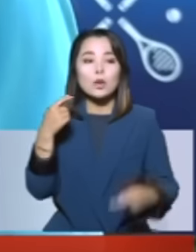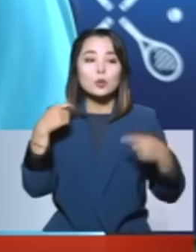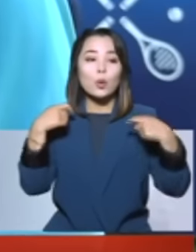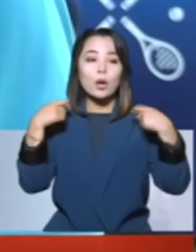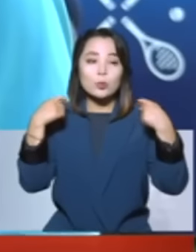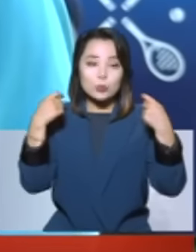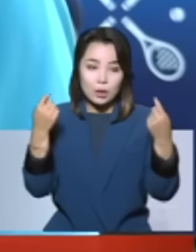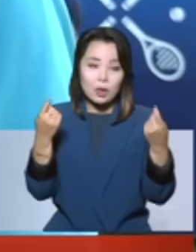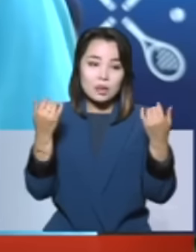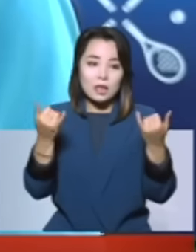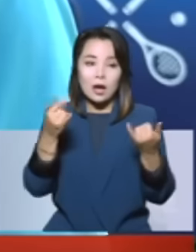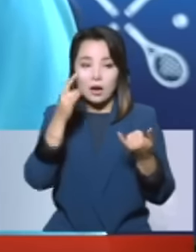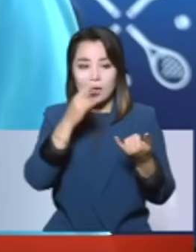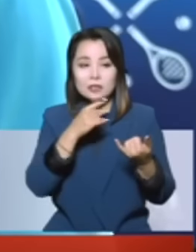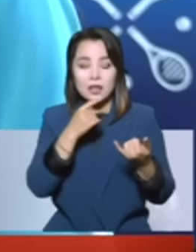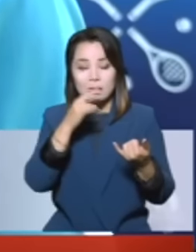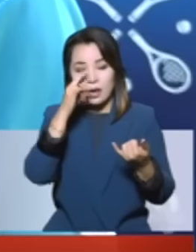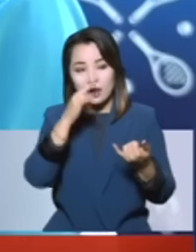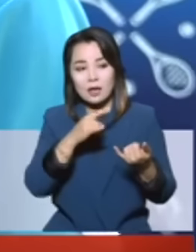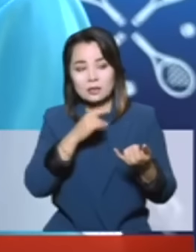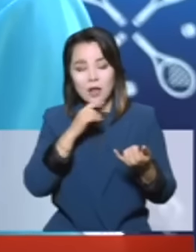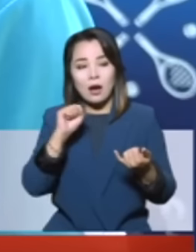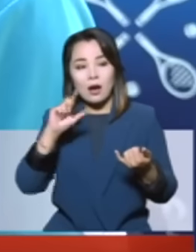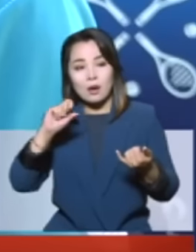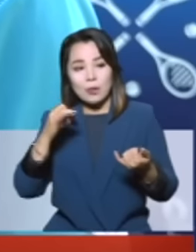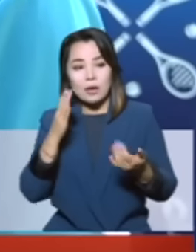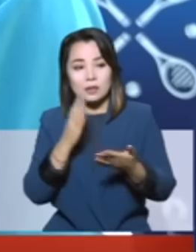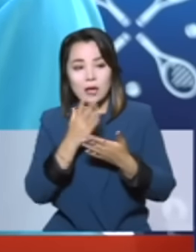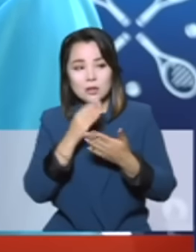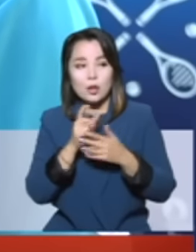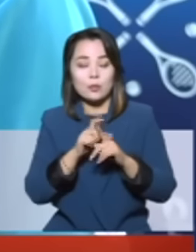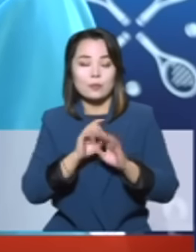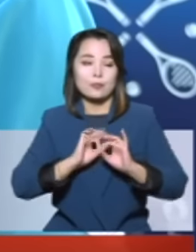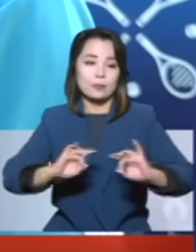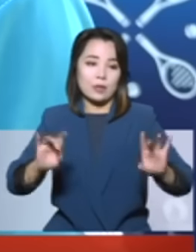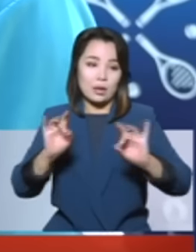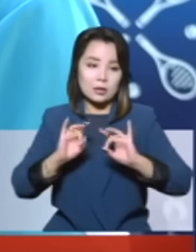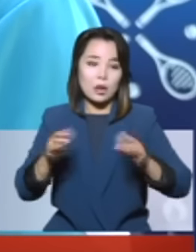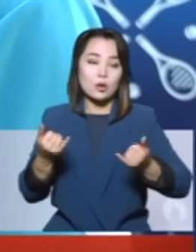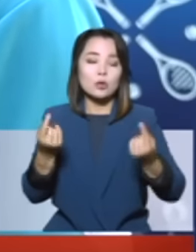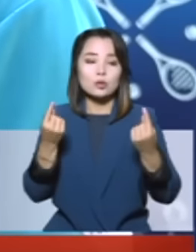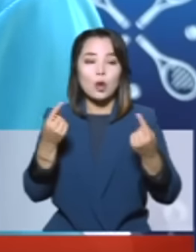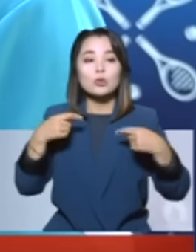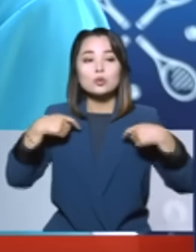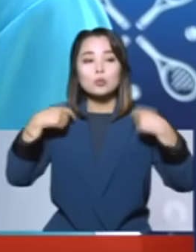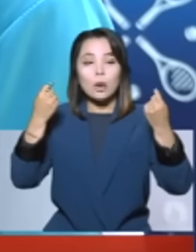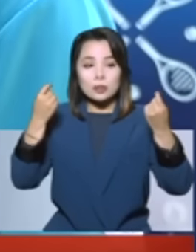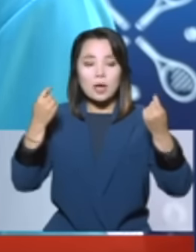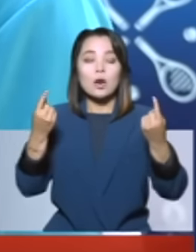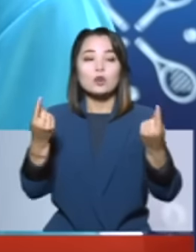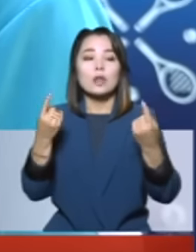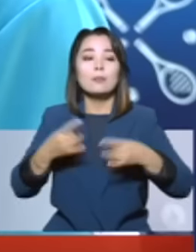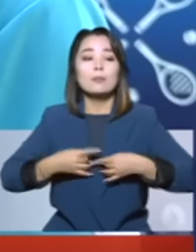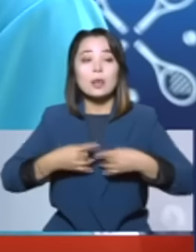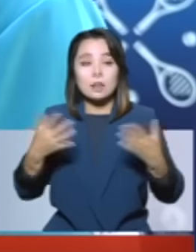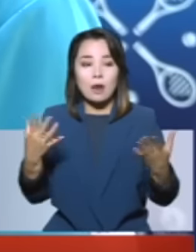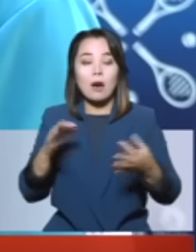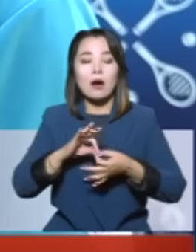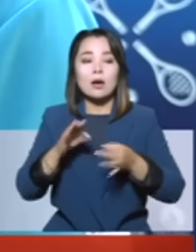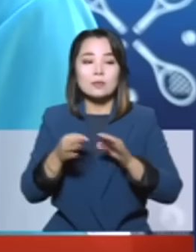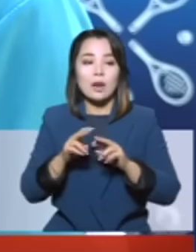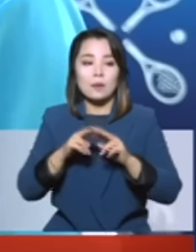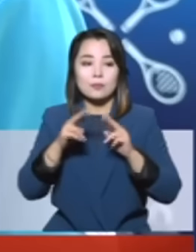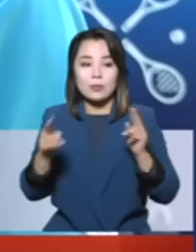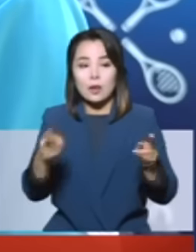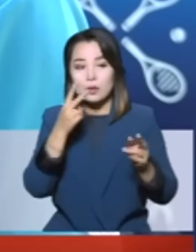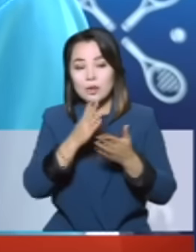күні, қазақ кімдесе қазақ Абай дейді, дүние шар тарапты. Сол себепті бүгінгі Абайдың үлкен туған күні, үлкен мерекеміз олимпиада ойындарымен тұспа-тұс